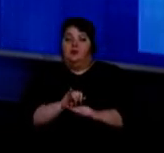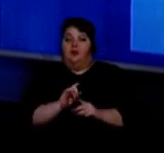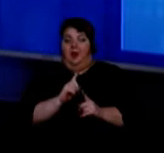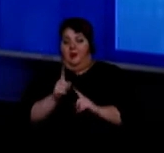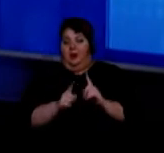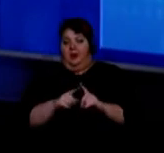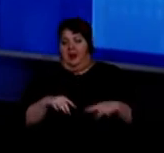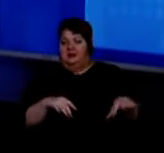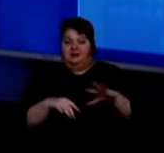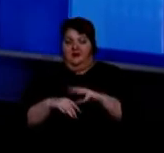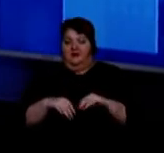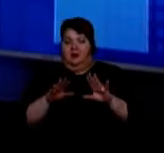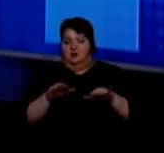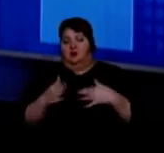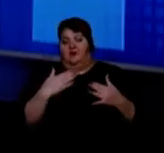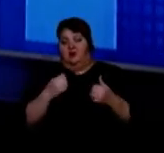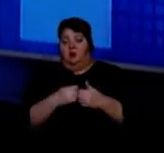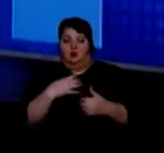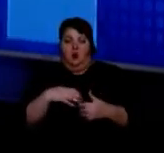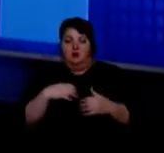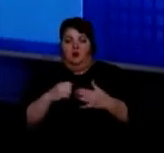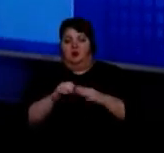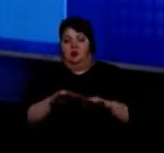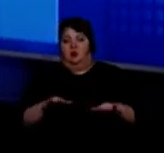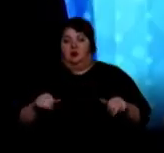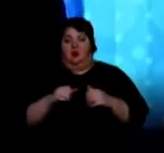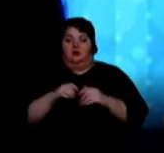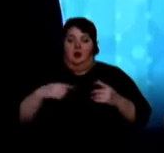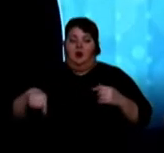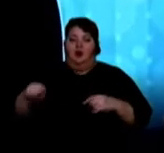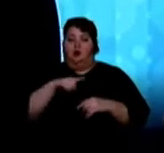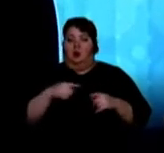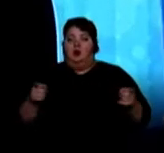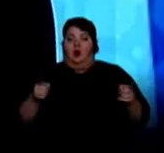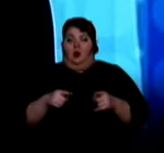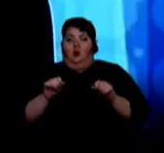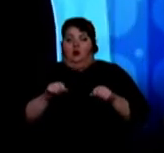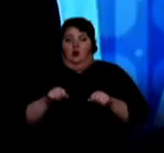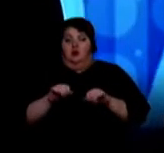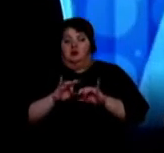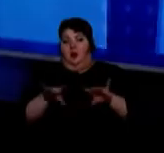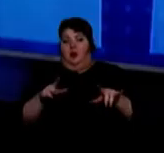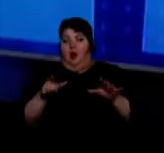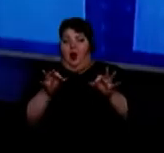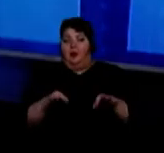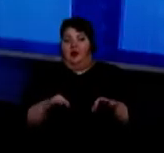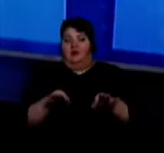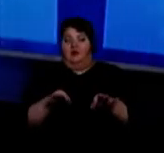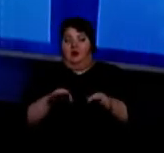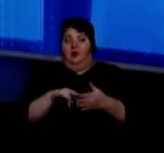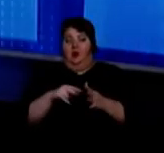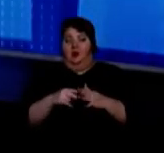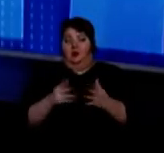міняється все тоді. Міняється відносини до себе, до дітей, до окружаючих. Коротко, самі можете знаєте, пояснити, да? Як його правильно планувати?